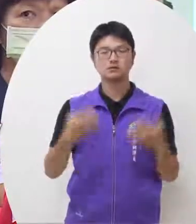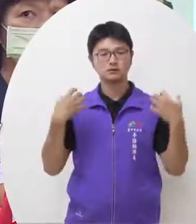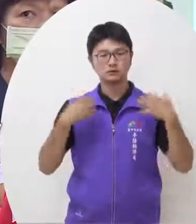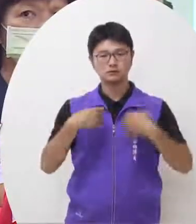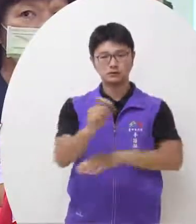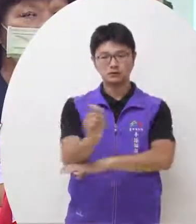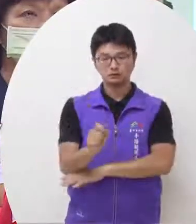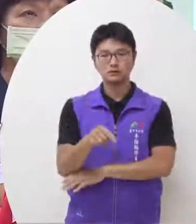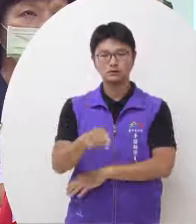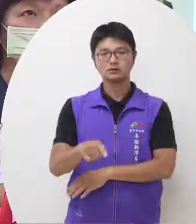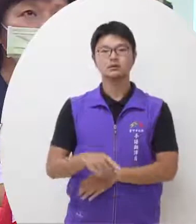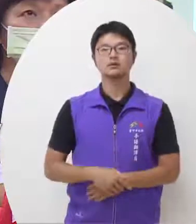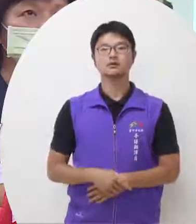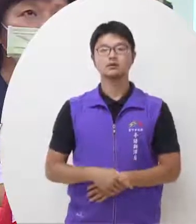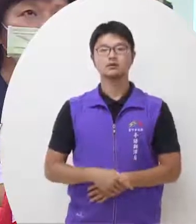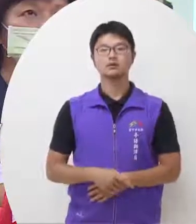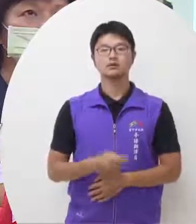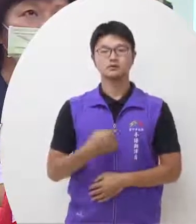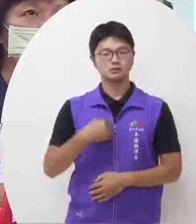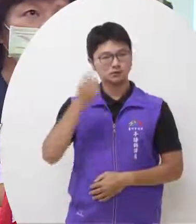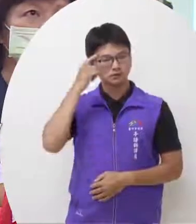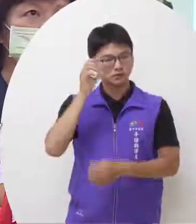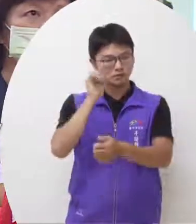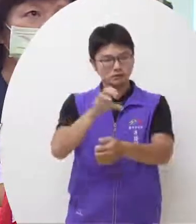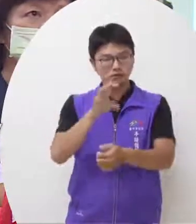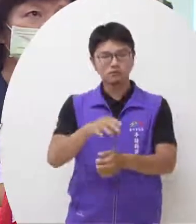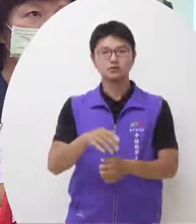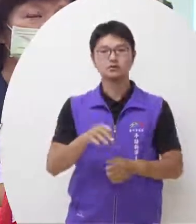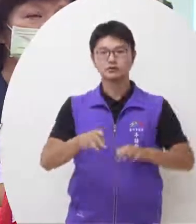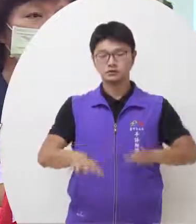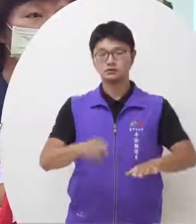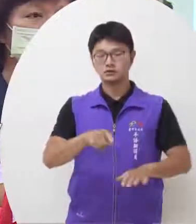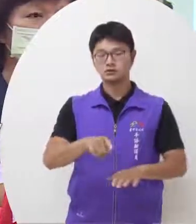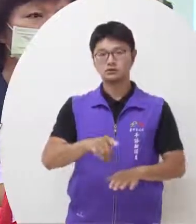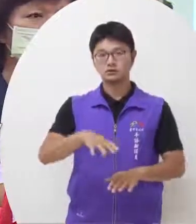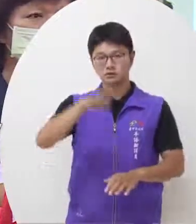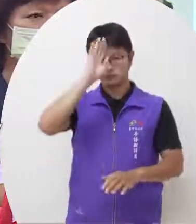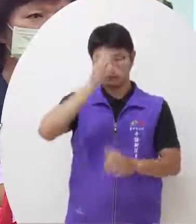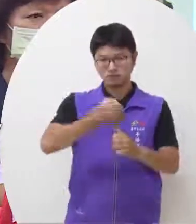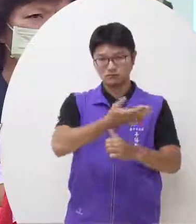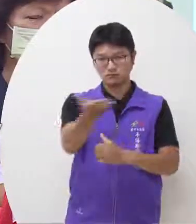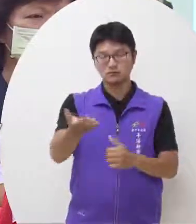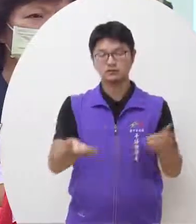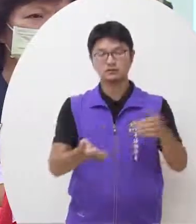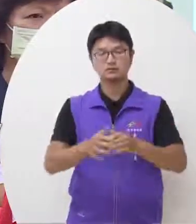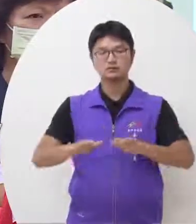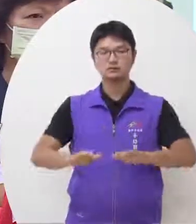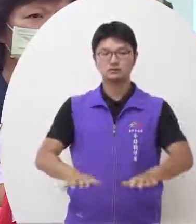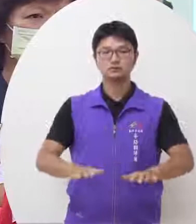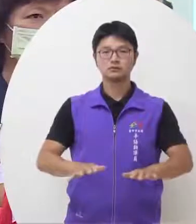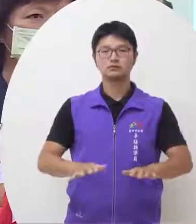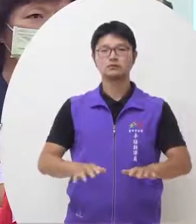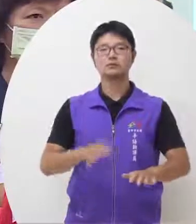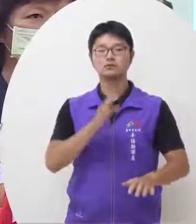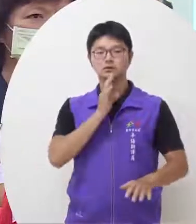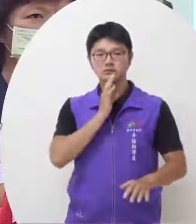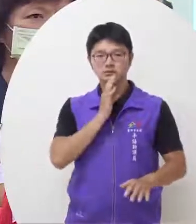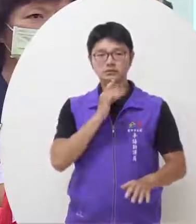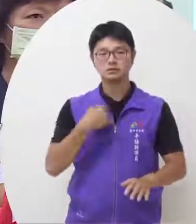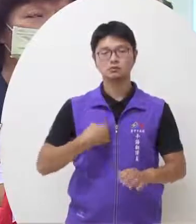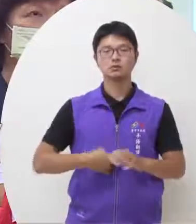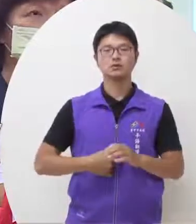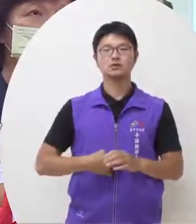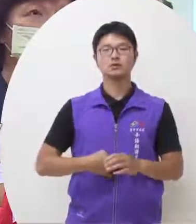员，我来讲一下我们的国际疫情，到今天都是在这些基层的小尖兵努力之